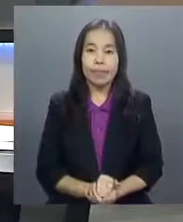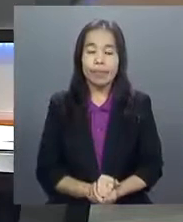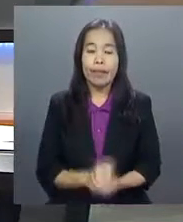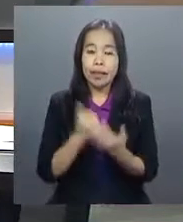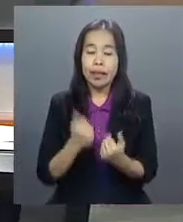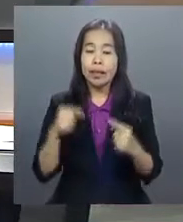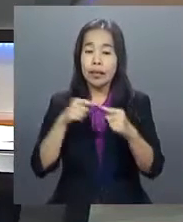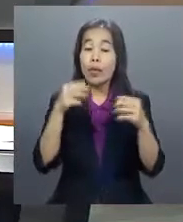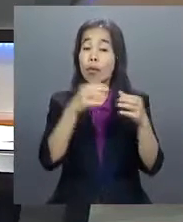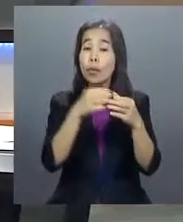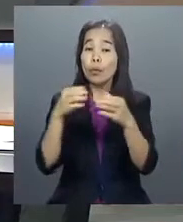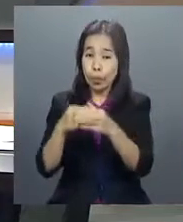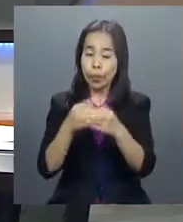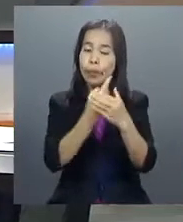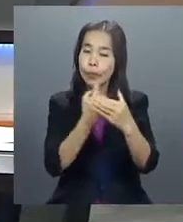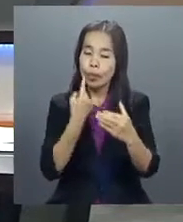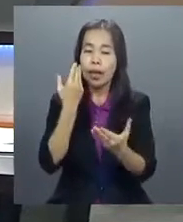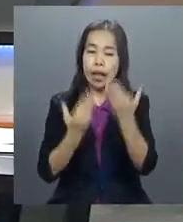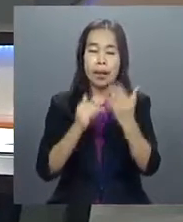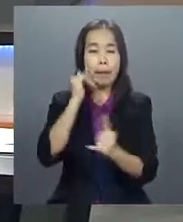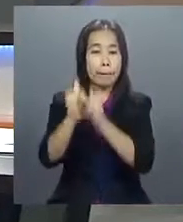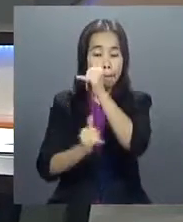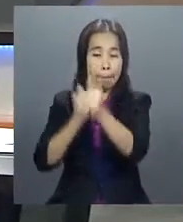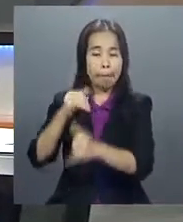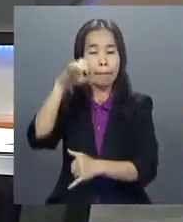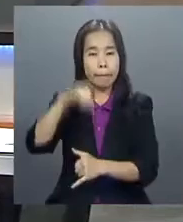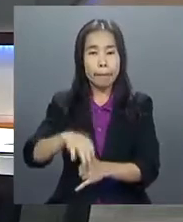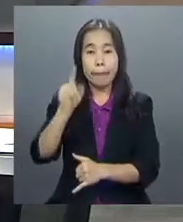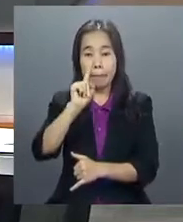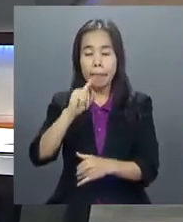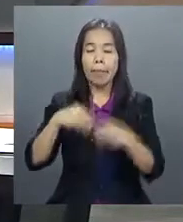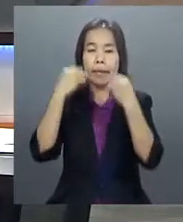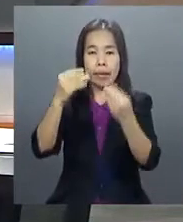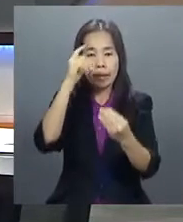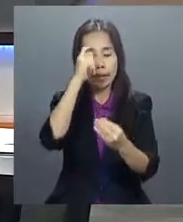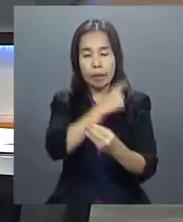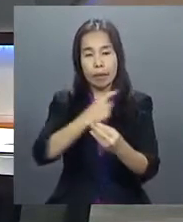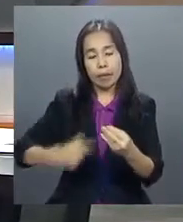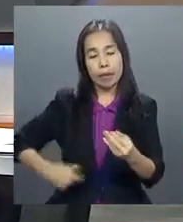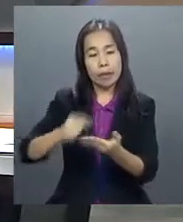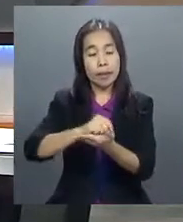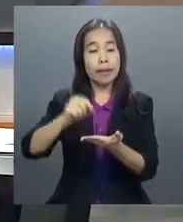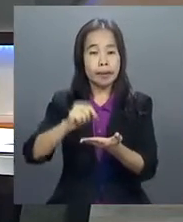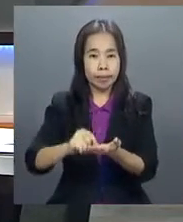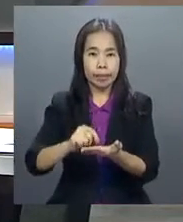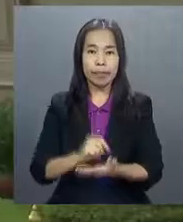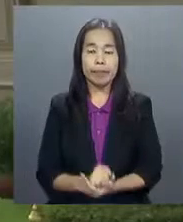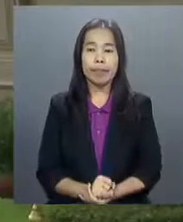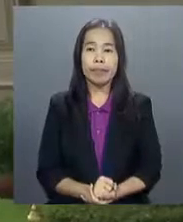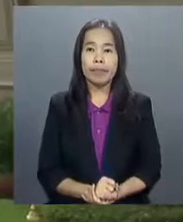คณะบุคคลและประชาชนร่วมลงนามถวายพระพรพระบาทสมเด็จพระเจ้าอยู่หัวด้วยความจงรักภักดีและสำนึกในพระมหากรุณาธิคุณ